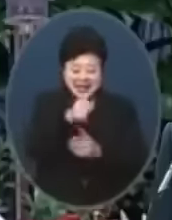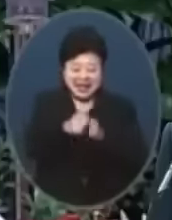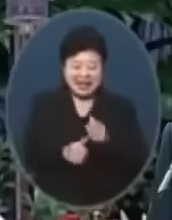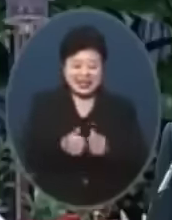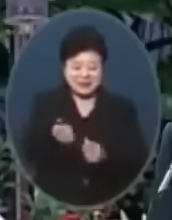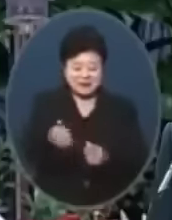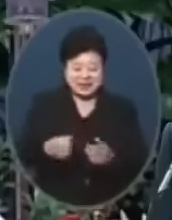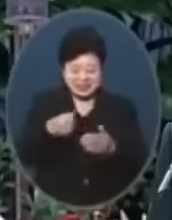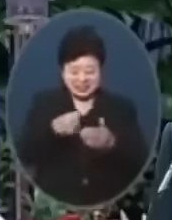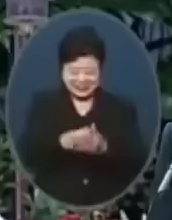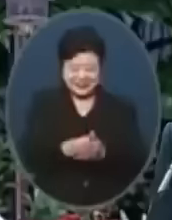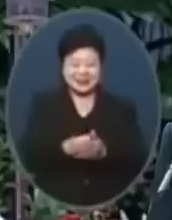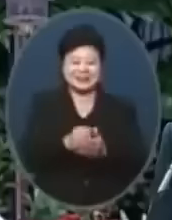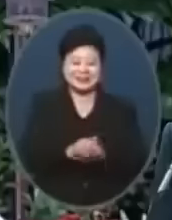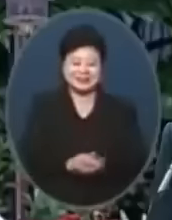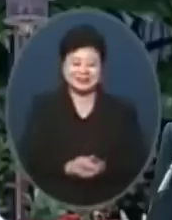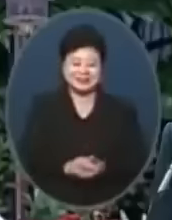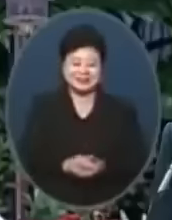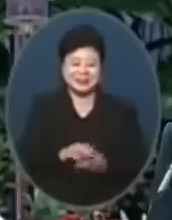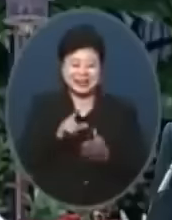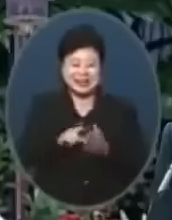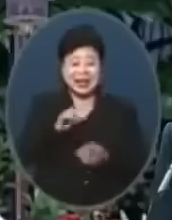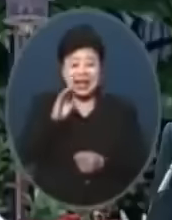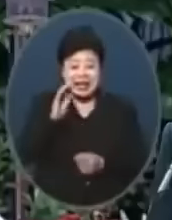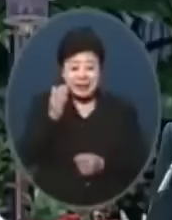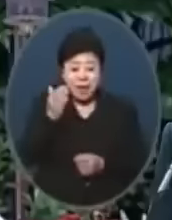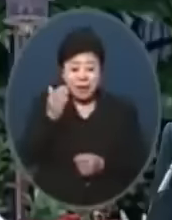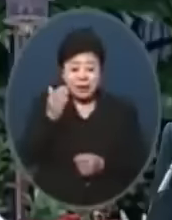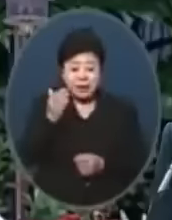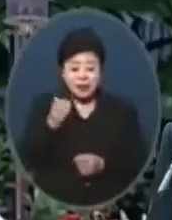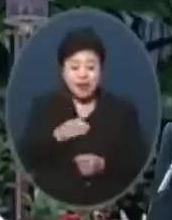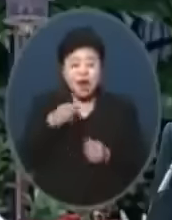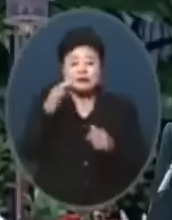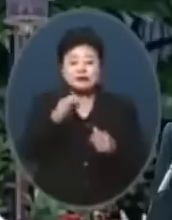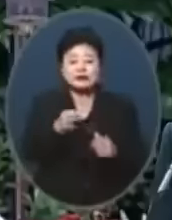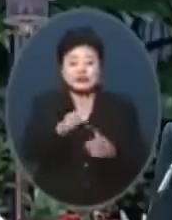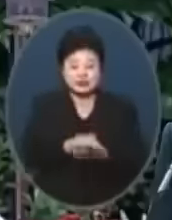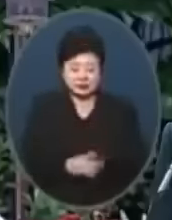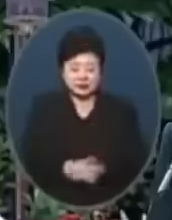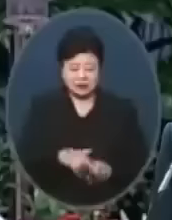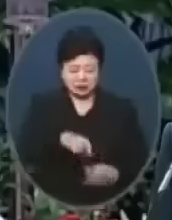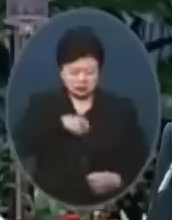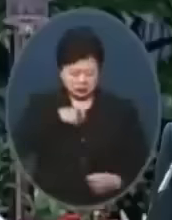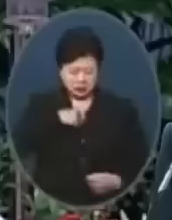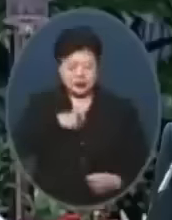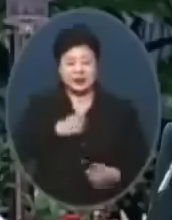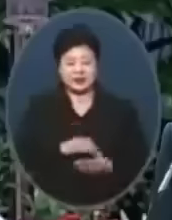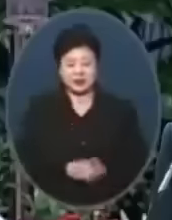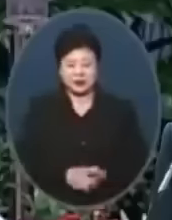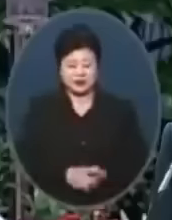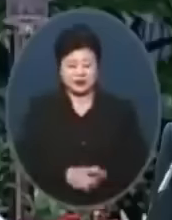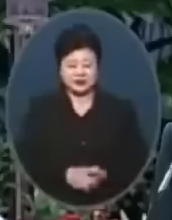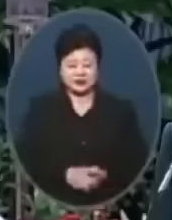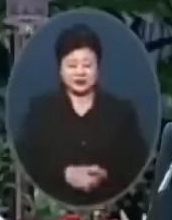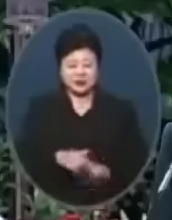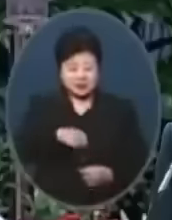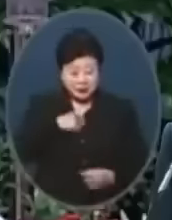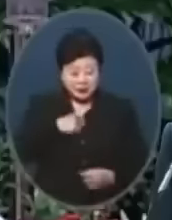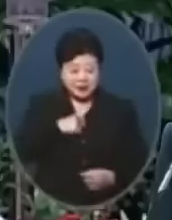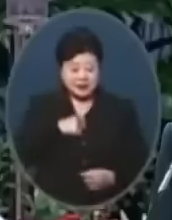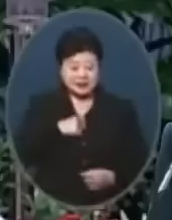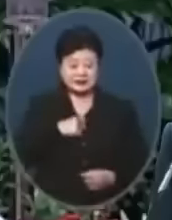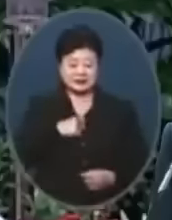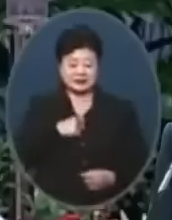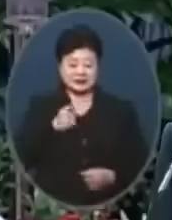하나님이 미리 정해놓으셔서 때가 오니 부르신 그들을 또한 의롭다 하시고 의롭다 하신